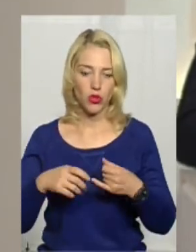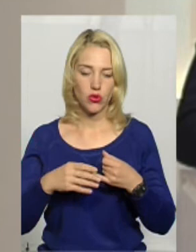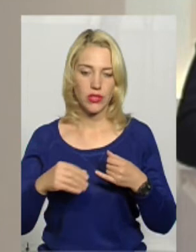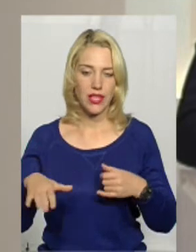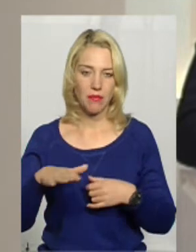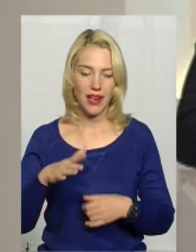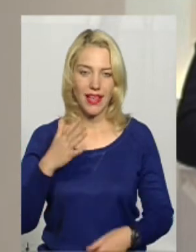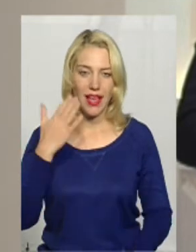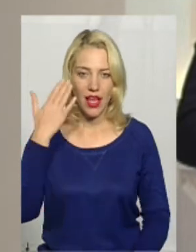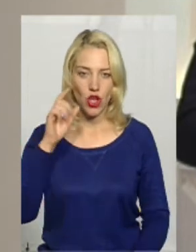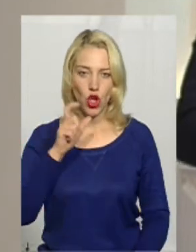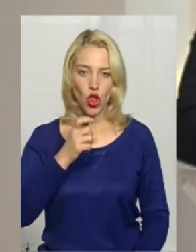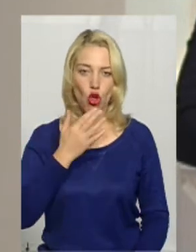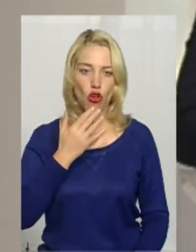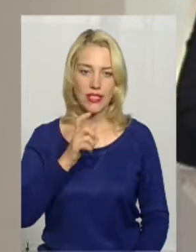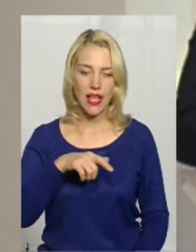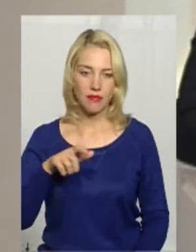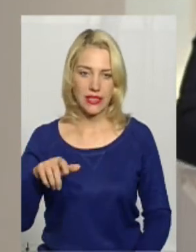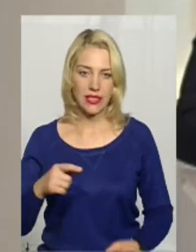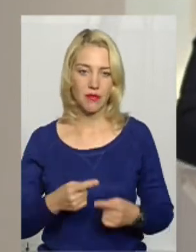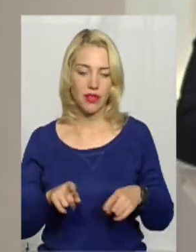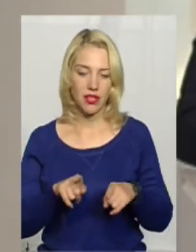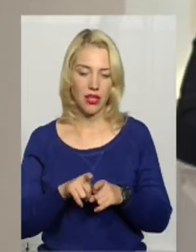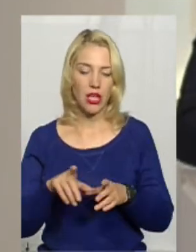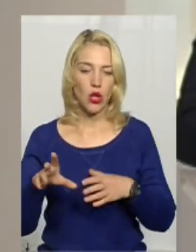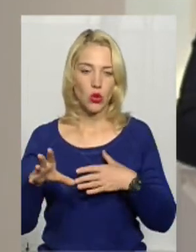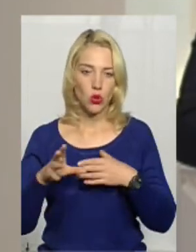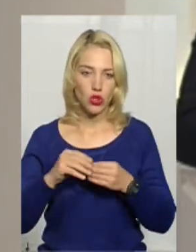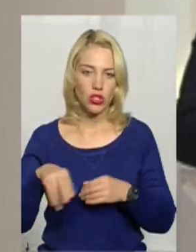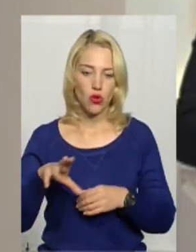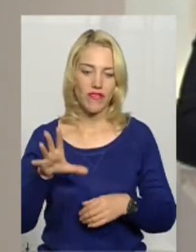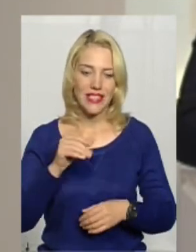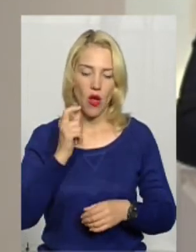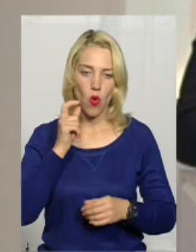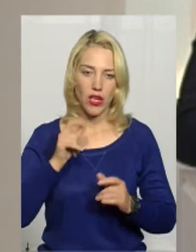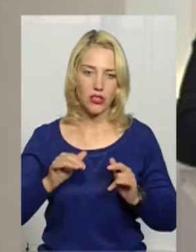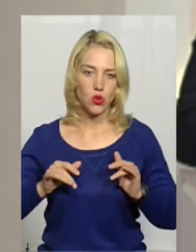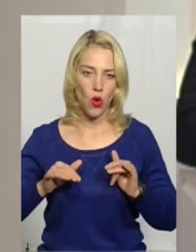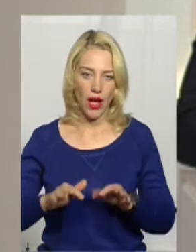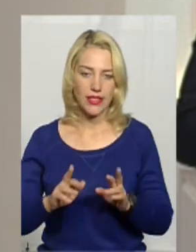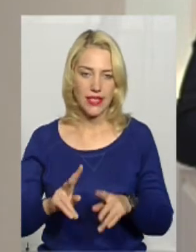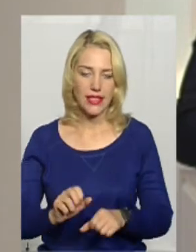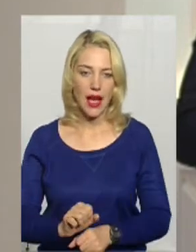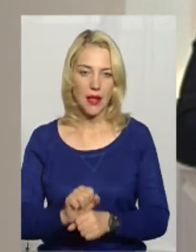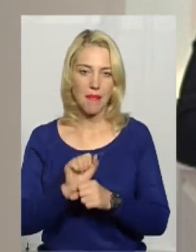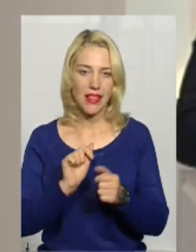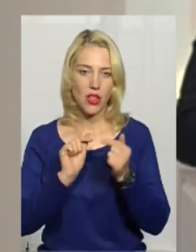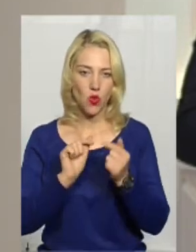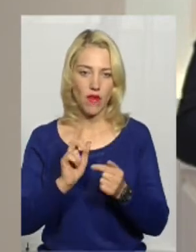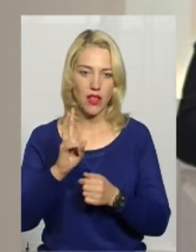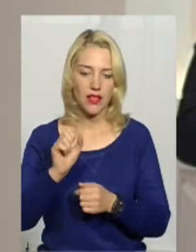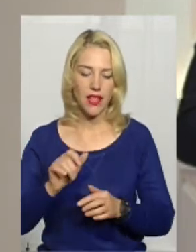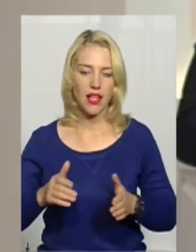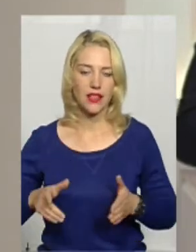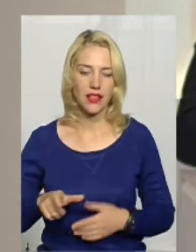чином, аграрії області долучилися до всеукраїнської акції. Як мітингували на трасі